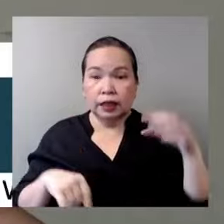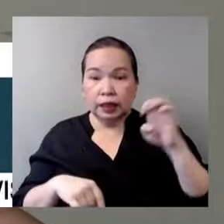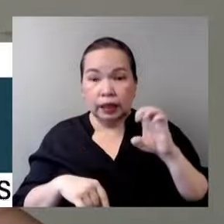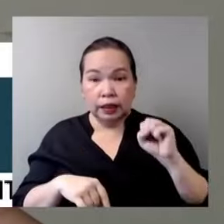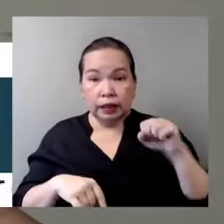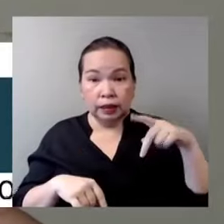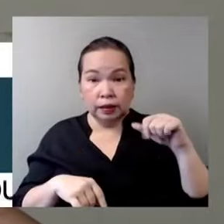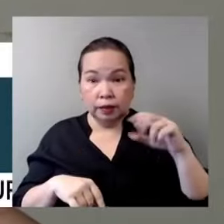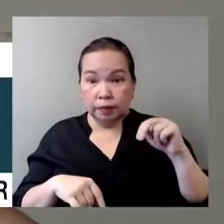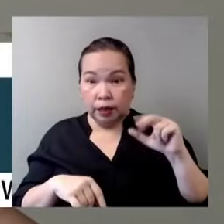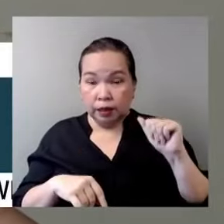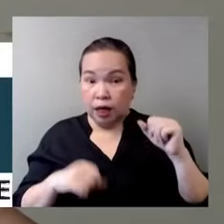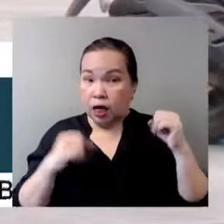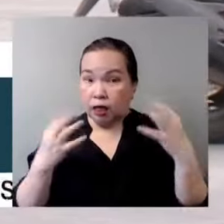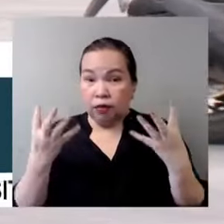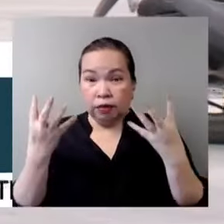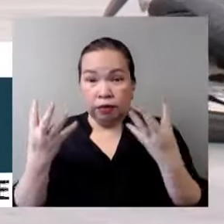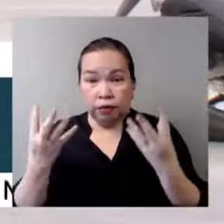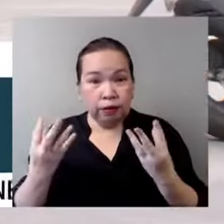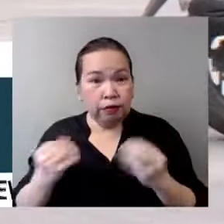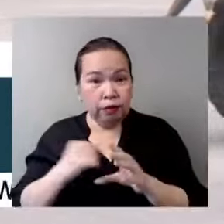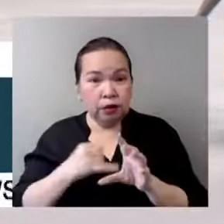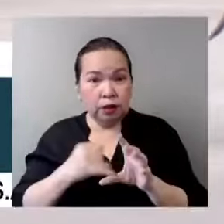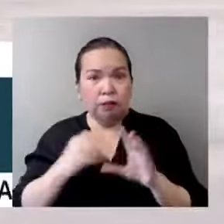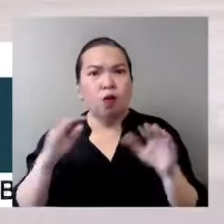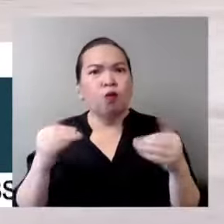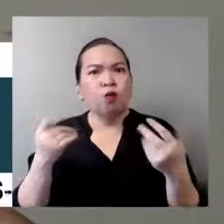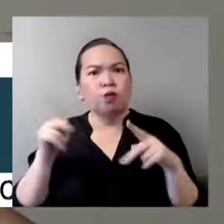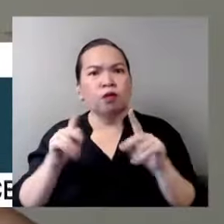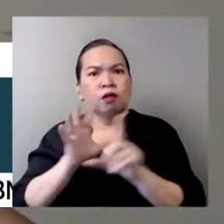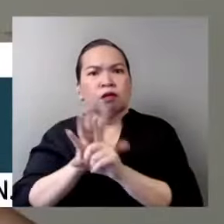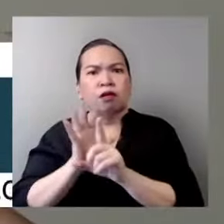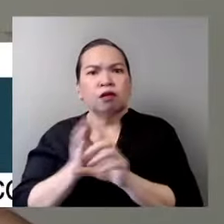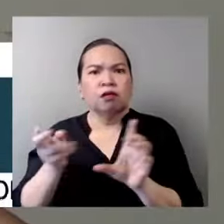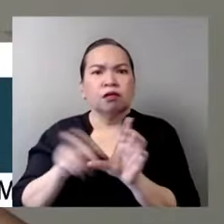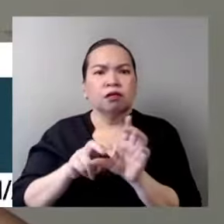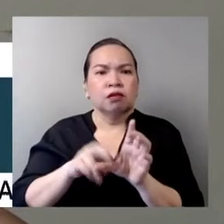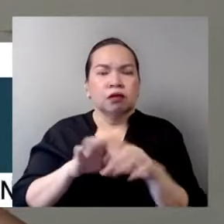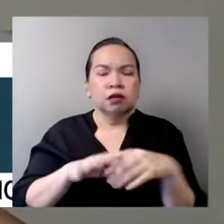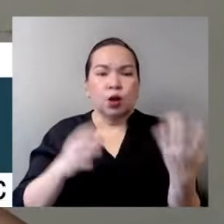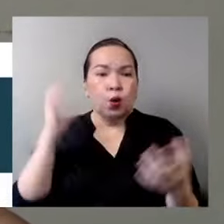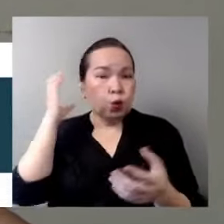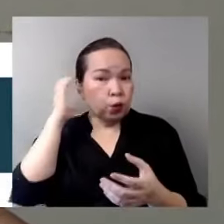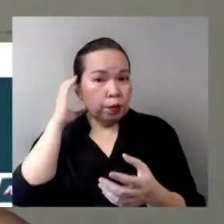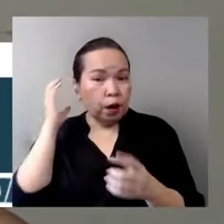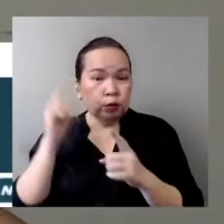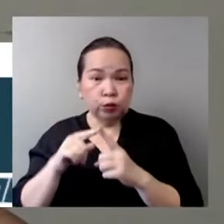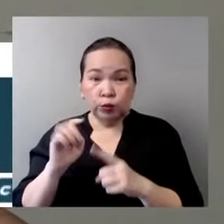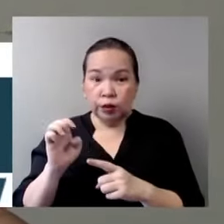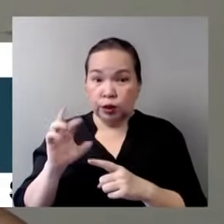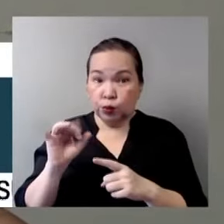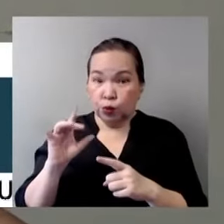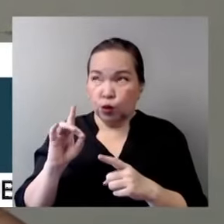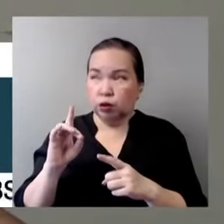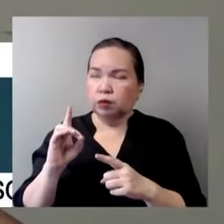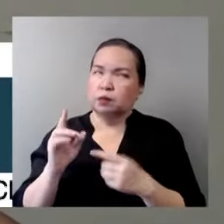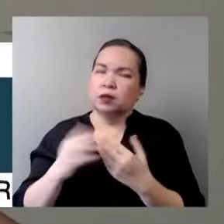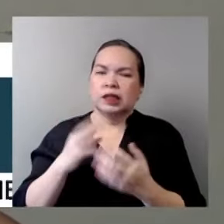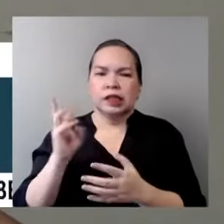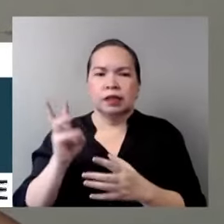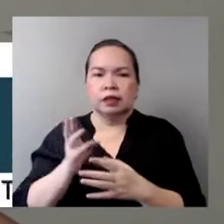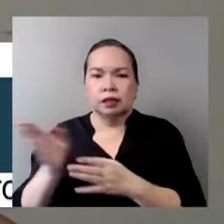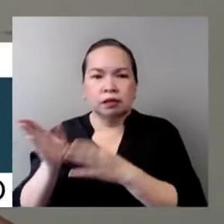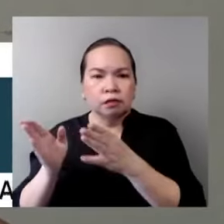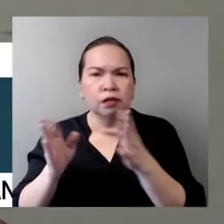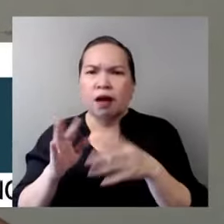sasaluhin yung mga mararaming mga pasahero? Ang Cubawa, Irud ay halos sa anim na ruta. Paano nila